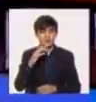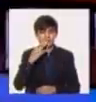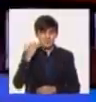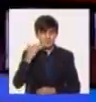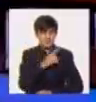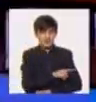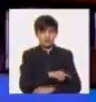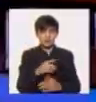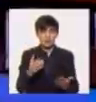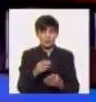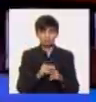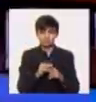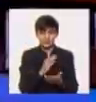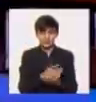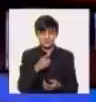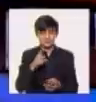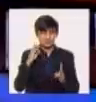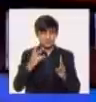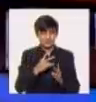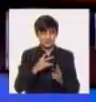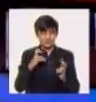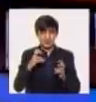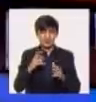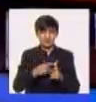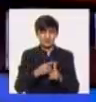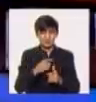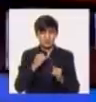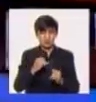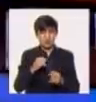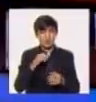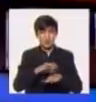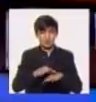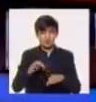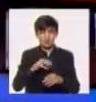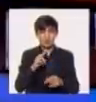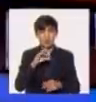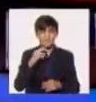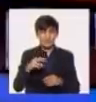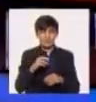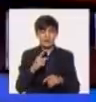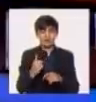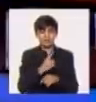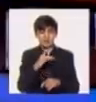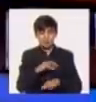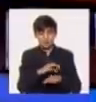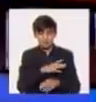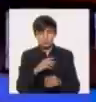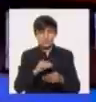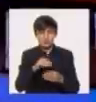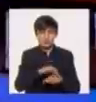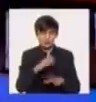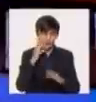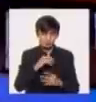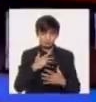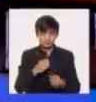әдіске көбірек жүгінуде? Аты жаман аурудан жазылғандардың COVID-пен қайта ауруы мүмкін бе? Бүгін 88 науқасы коронавирустан